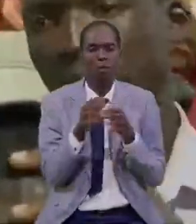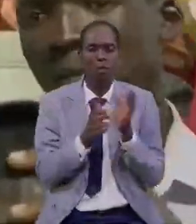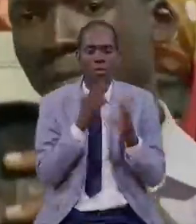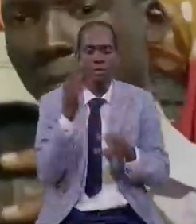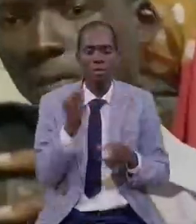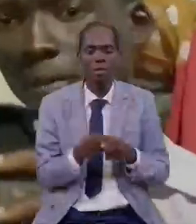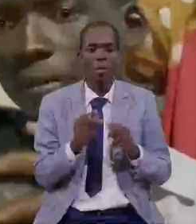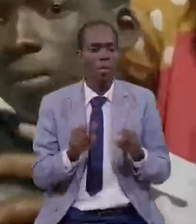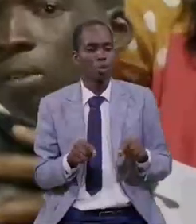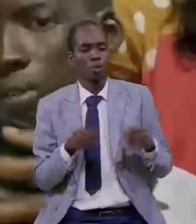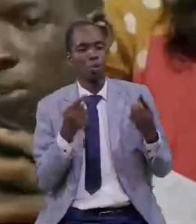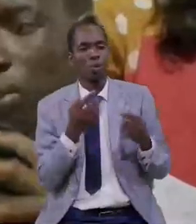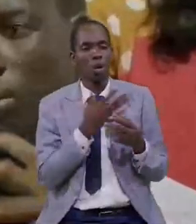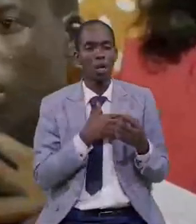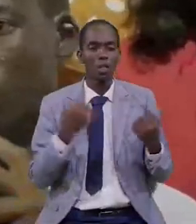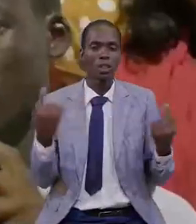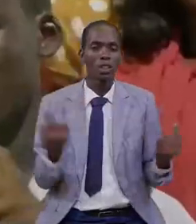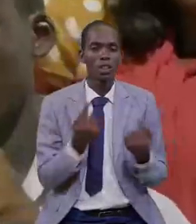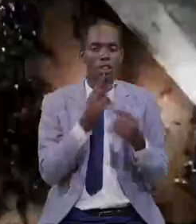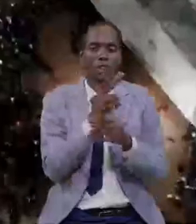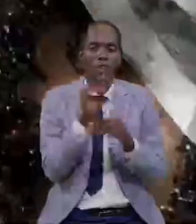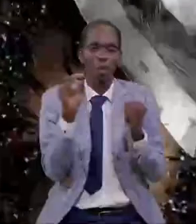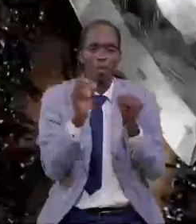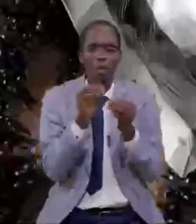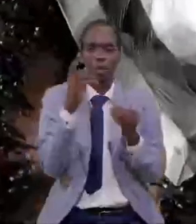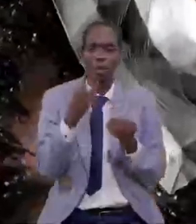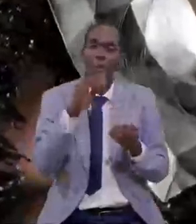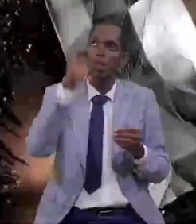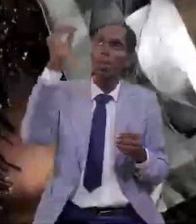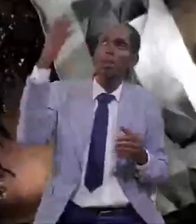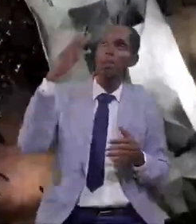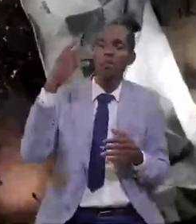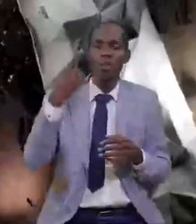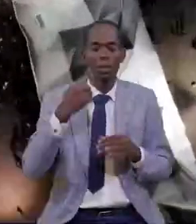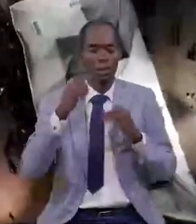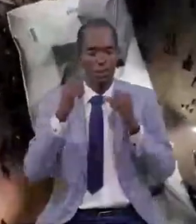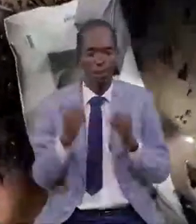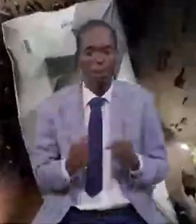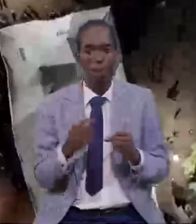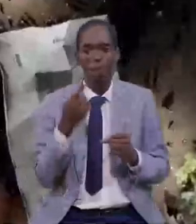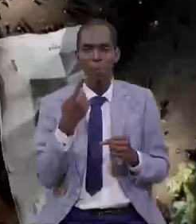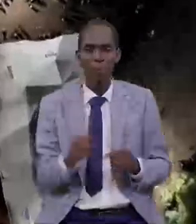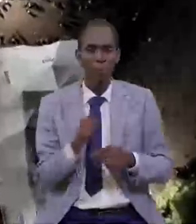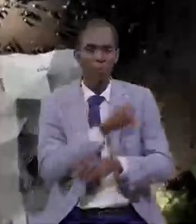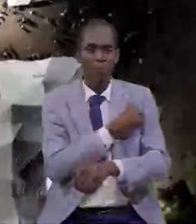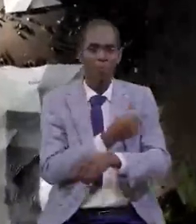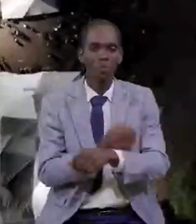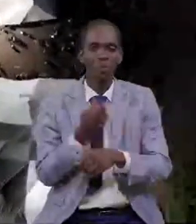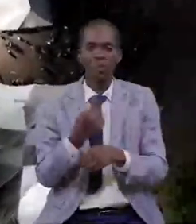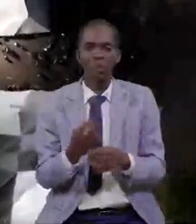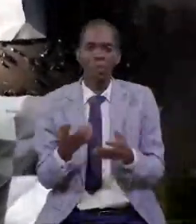et ne pêche plus la grâce la puissance la force le